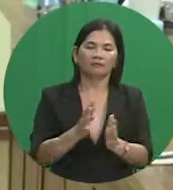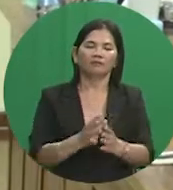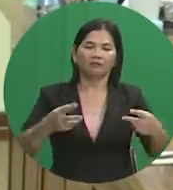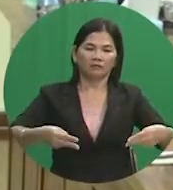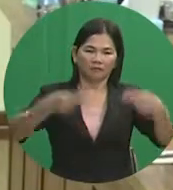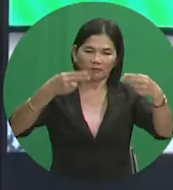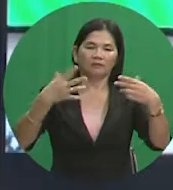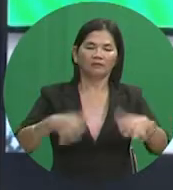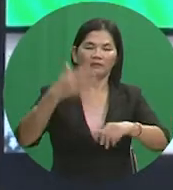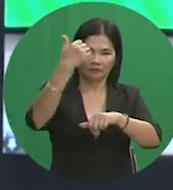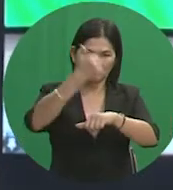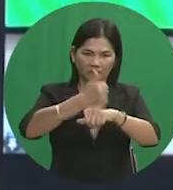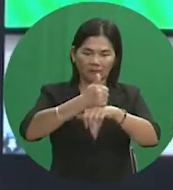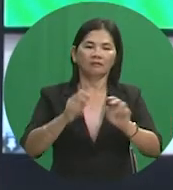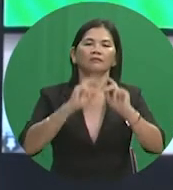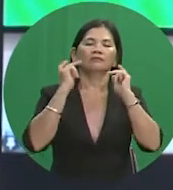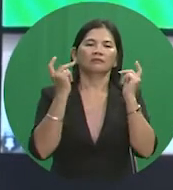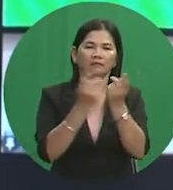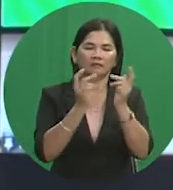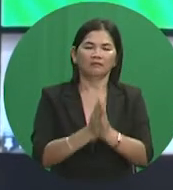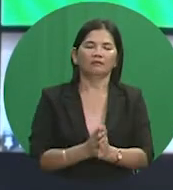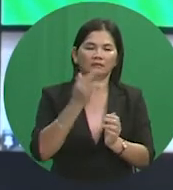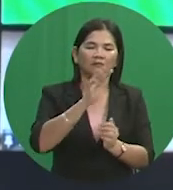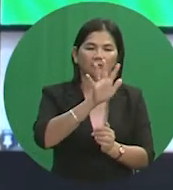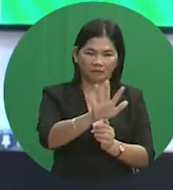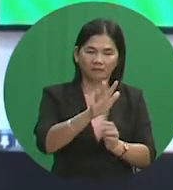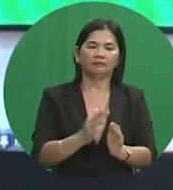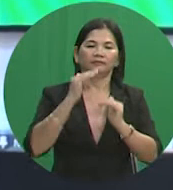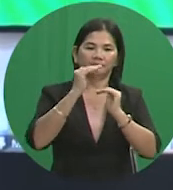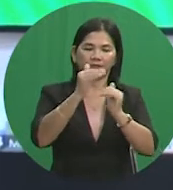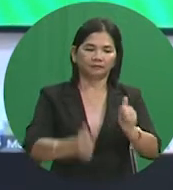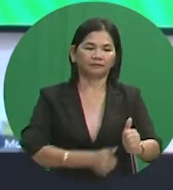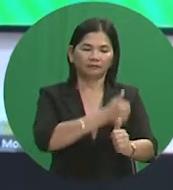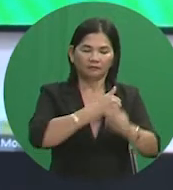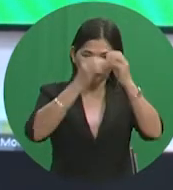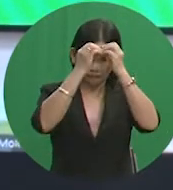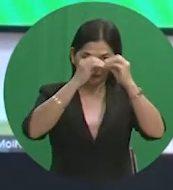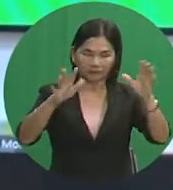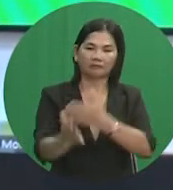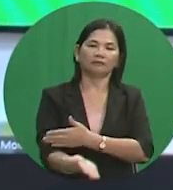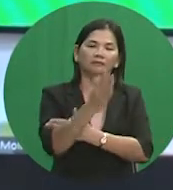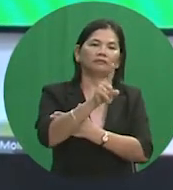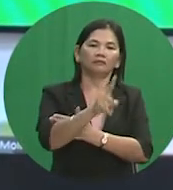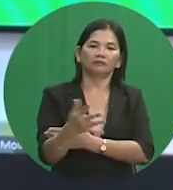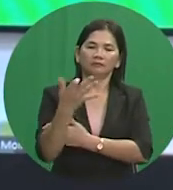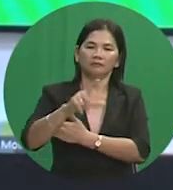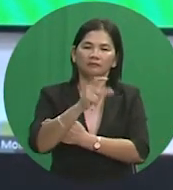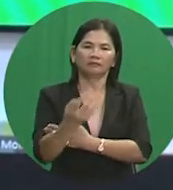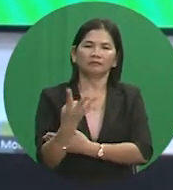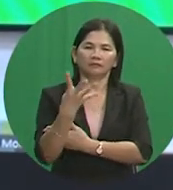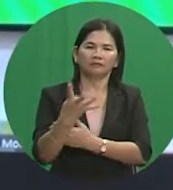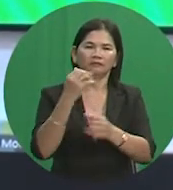ធវីដេអូជាមួយថ្នាក់ដឹកនាំនិងអគ្គនាយកនៃអគ្គនាយកដ្ឋានទាំង5ចំណុះក្រសួងព័ត៌មានព្រឹកថ្ងៃទី18ខែមេសា